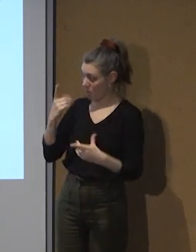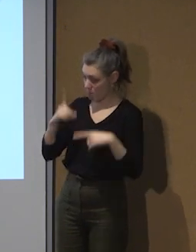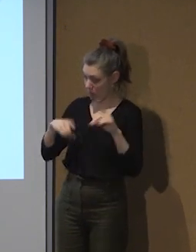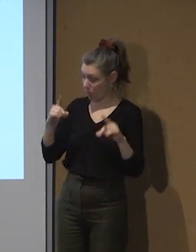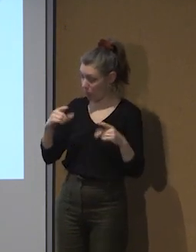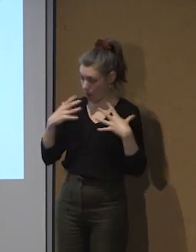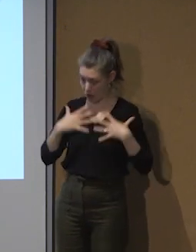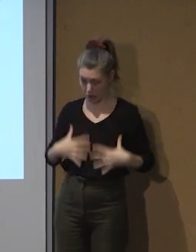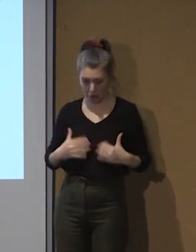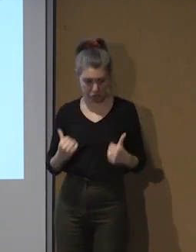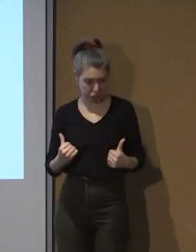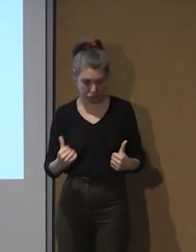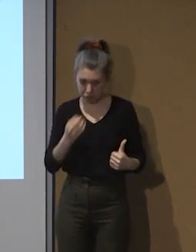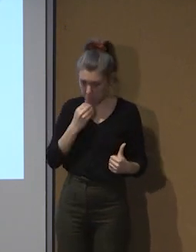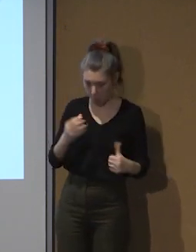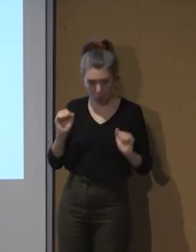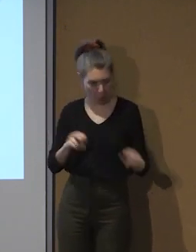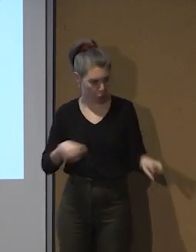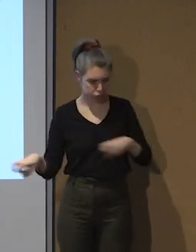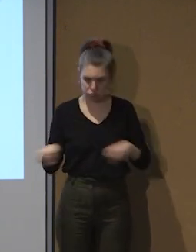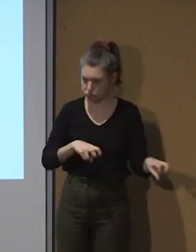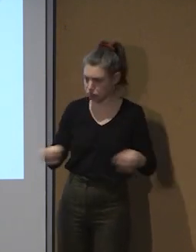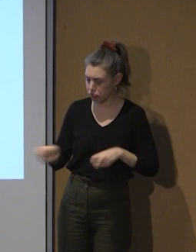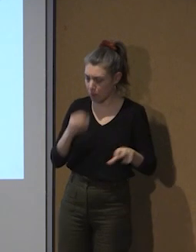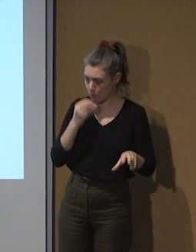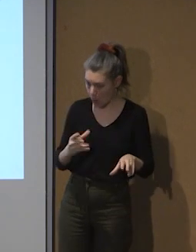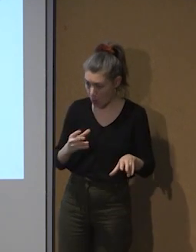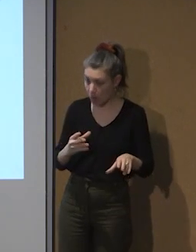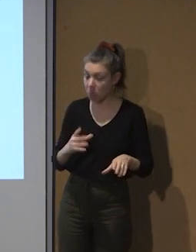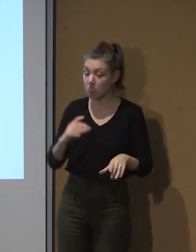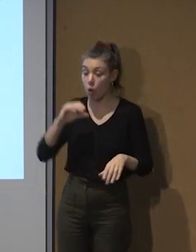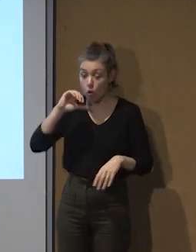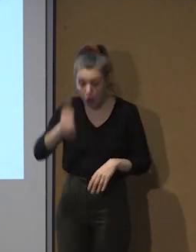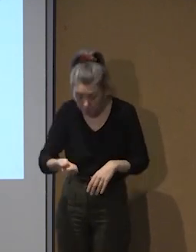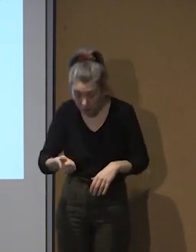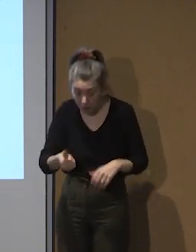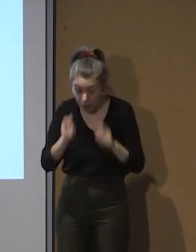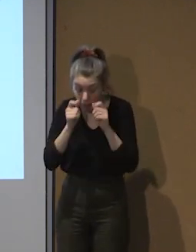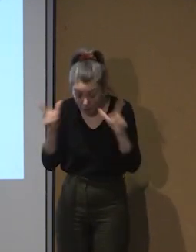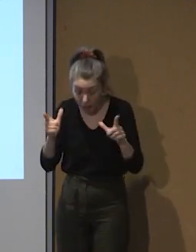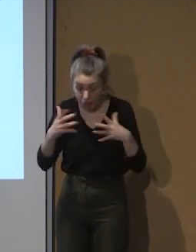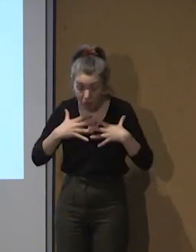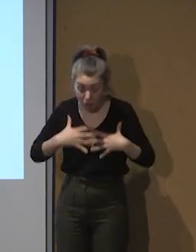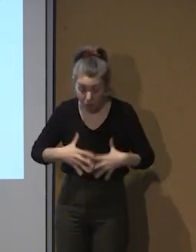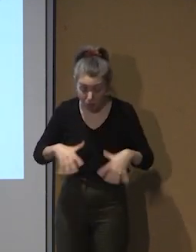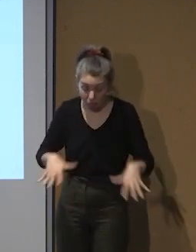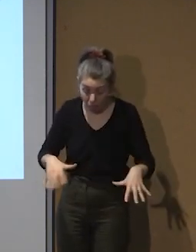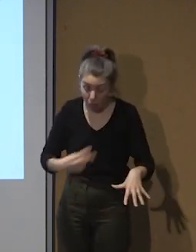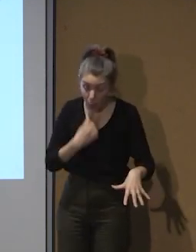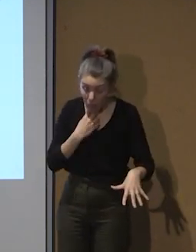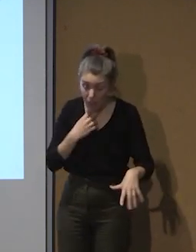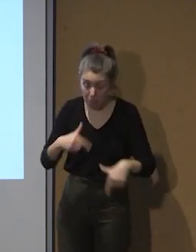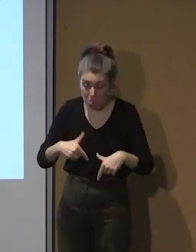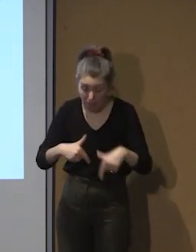moments donnés, je peux tout faire sans problème. Et puis, le jour au lendemain, ne plus réussir, ne serait-ce qu'à